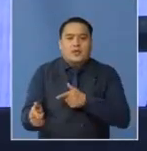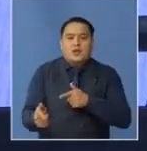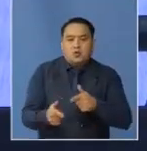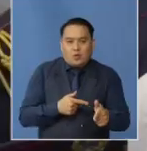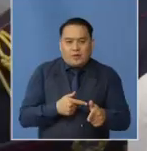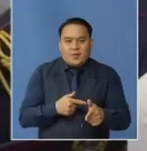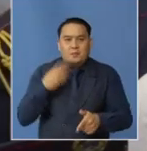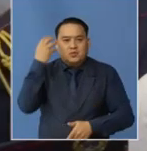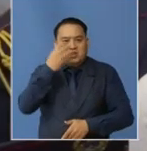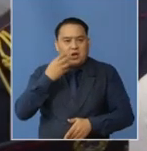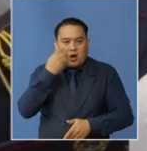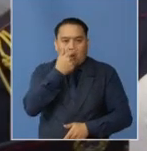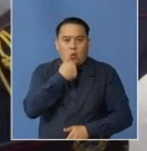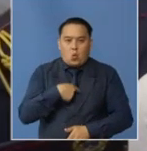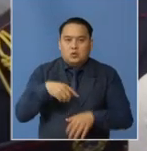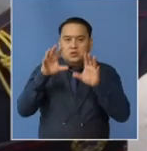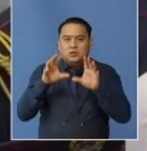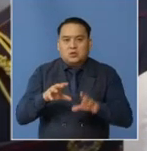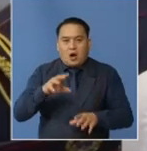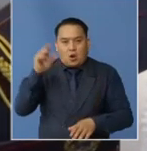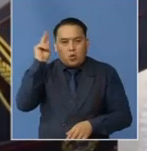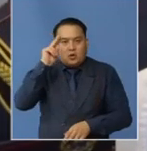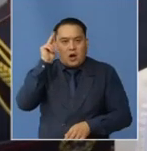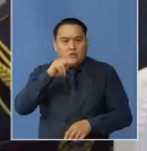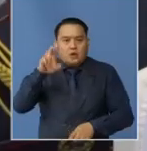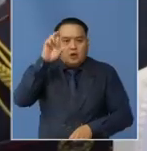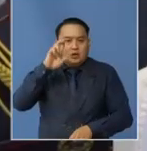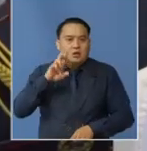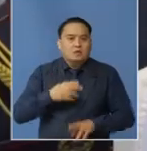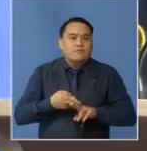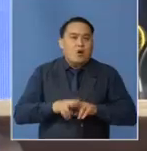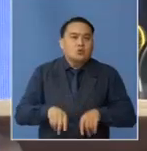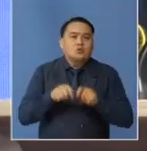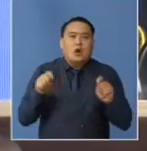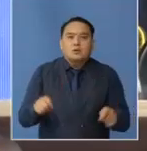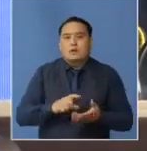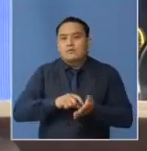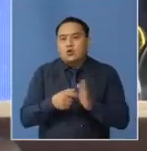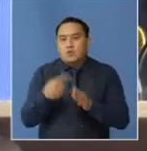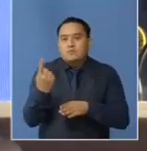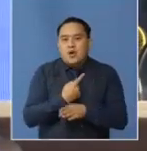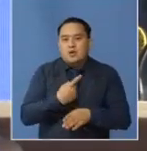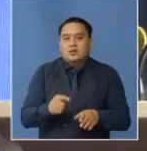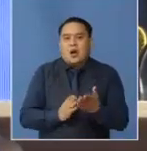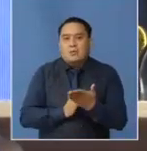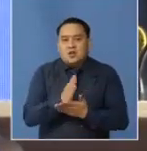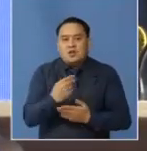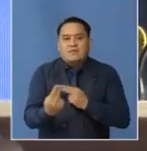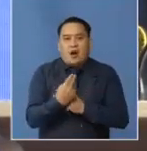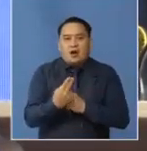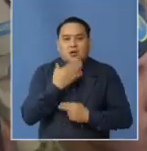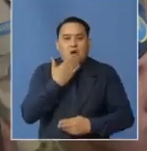подготовке, психологии, этике и изучению законодательства страны. Создание кадетских классов в первую очередь направлено на